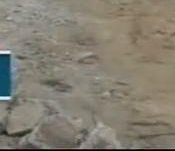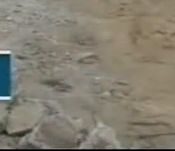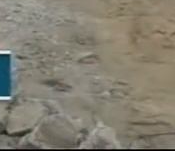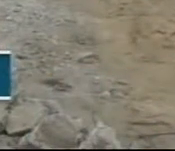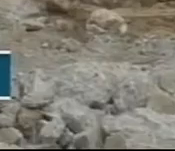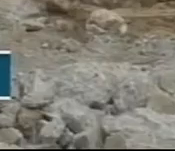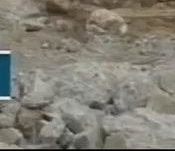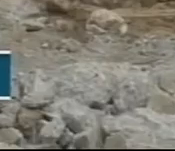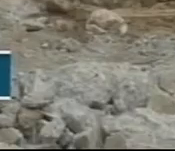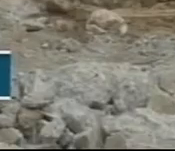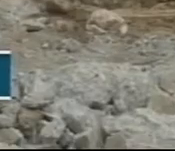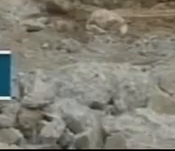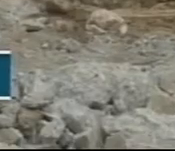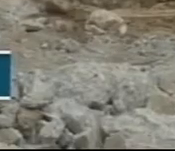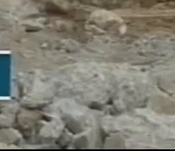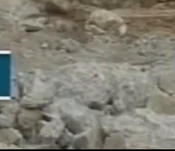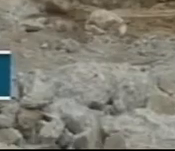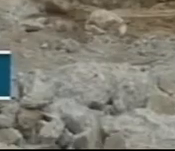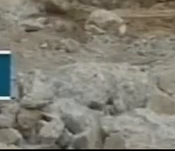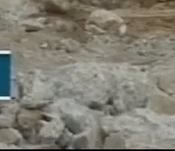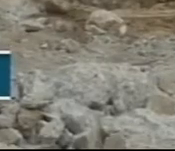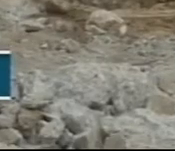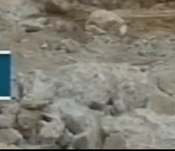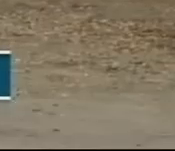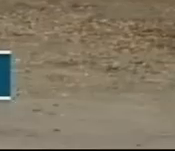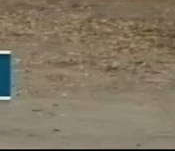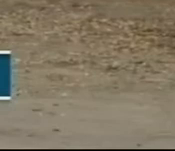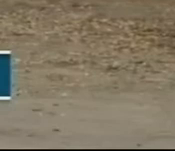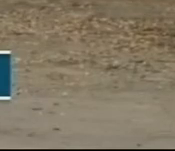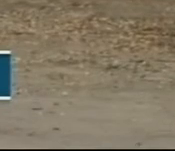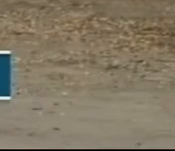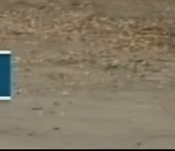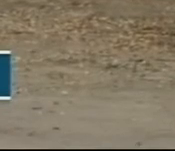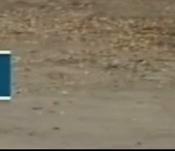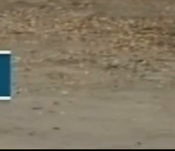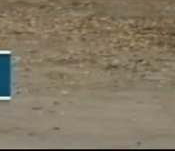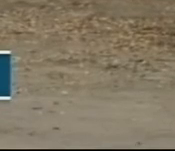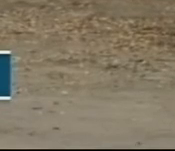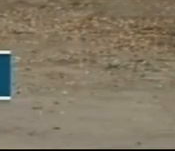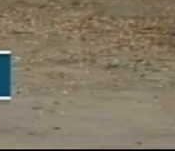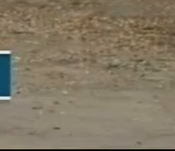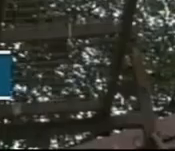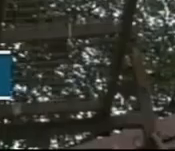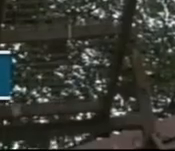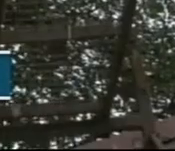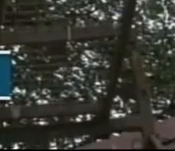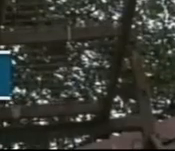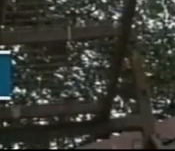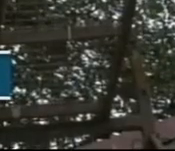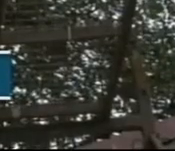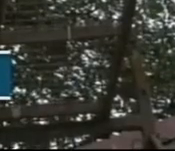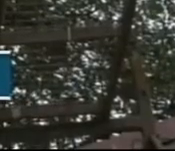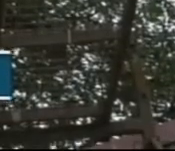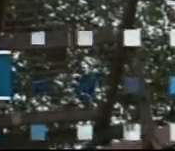Қаламыздағы орталық саябақтағы жөндеу жұмыстары жалғасуда. Демалыс орнындағы қалыпқа келтіру ісі келер жылы